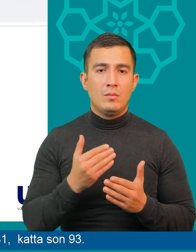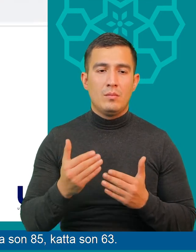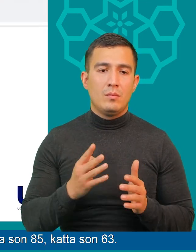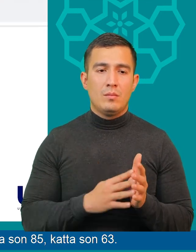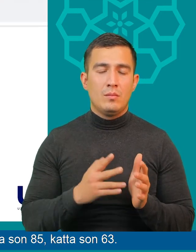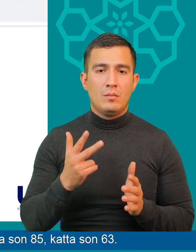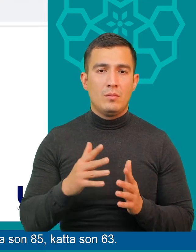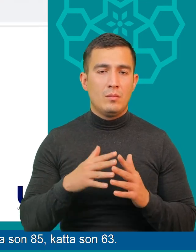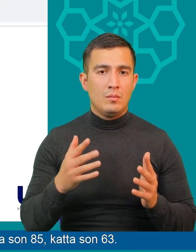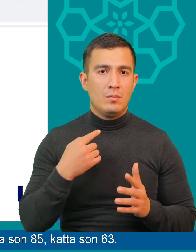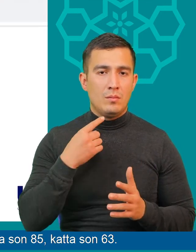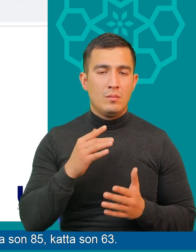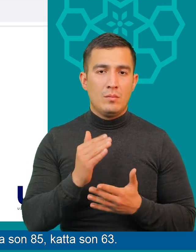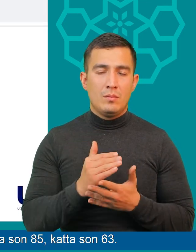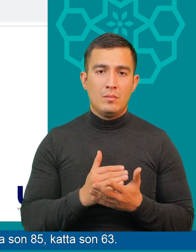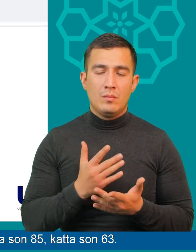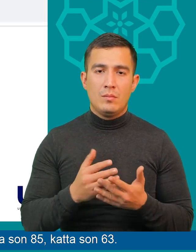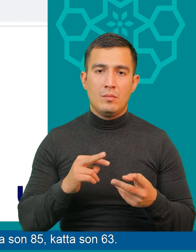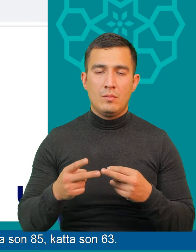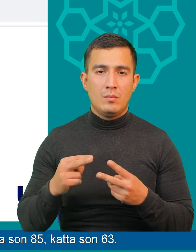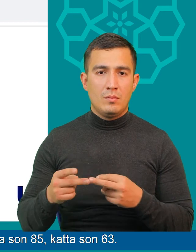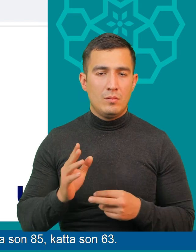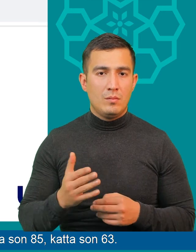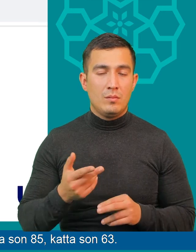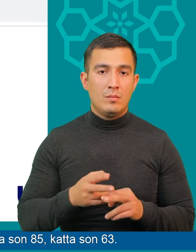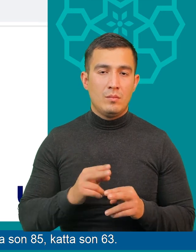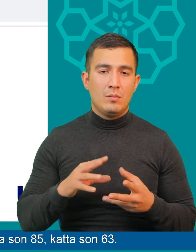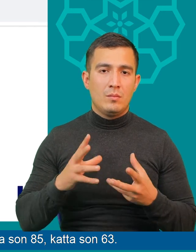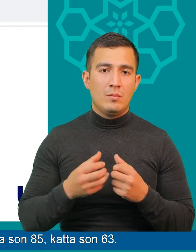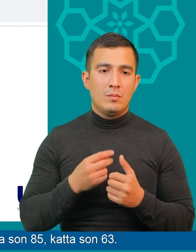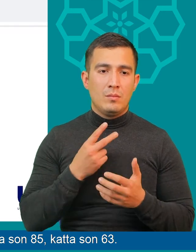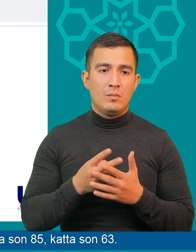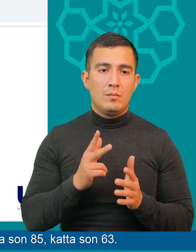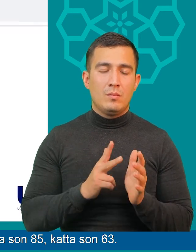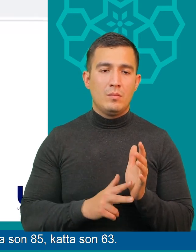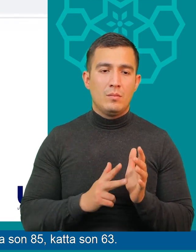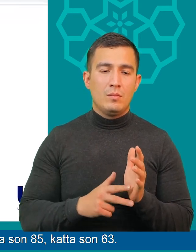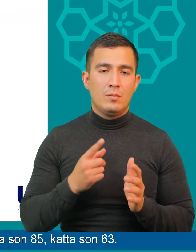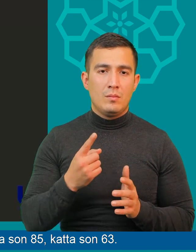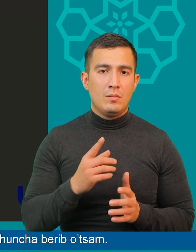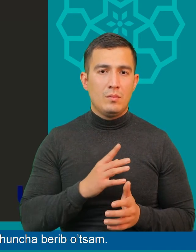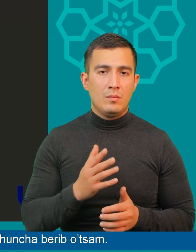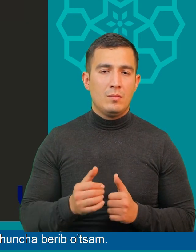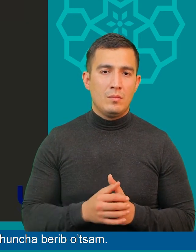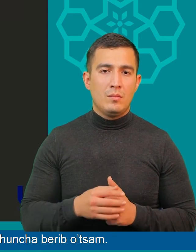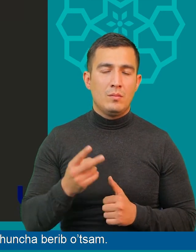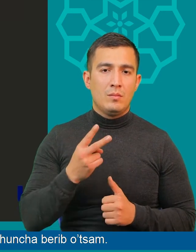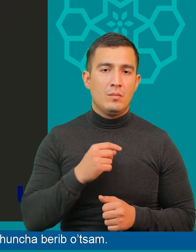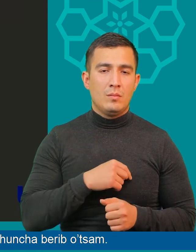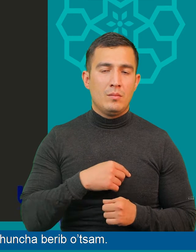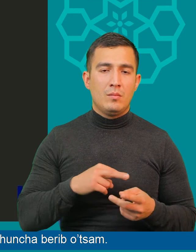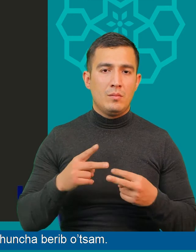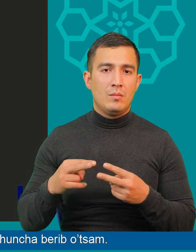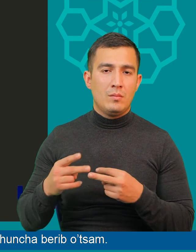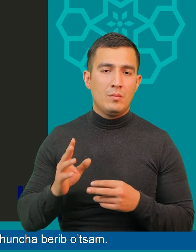93. Agar dasturni almashtirsam, natija qiymati ham o'zgaradi. Mana katta son 80, 63. Ikkinchi usulga o'tishdan